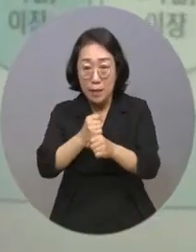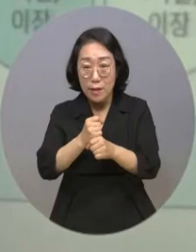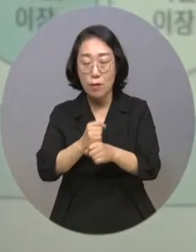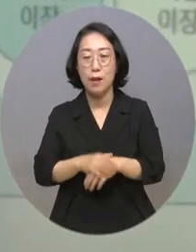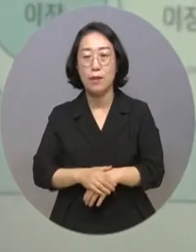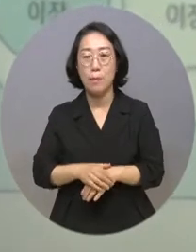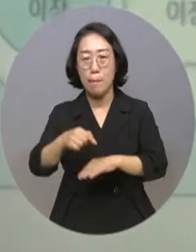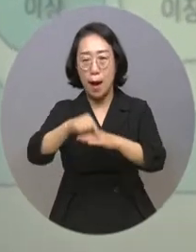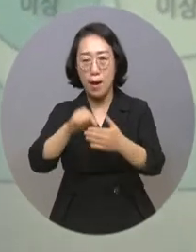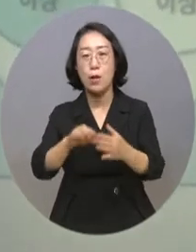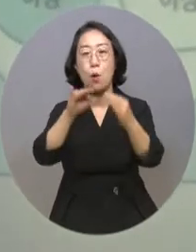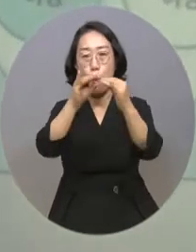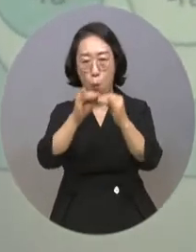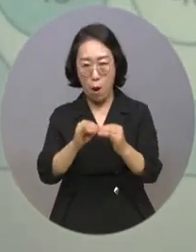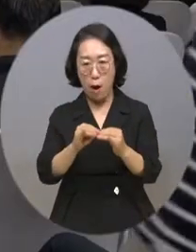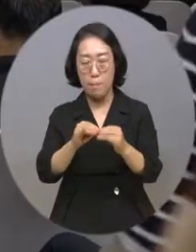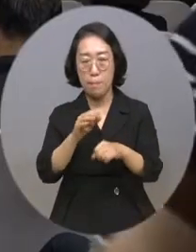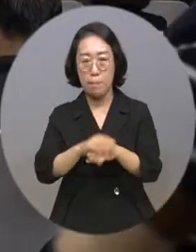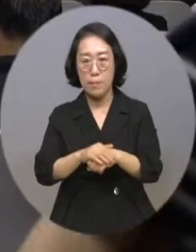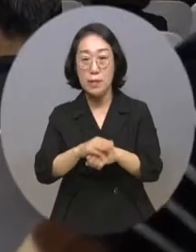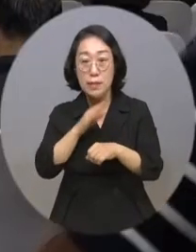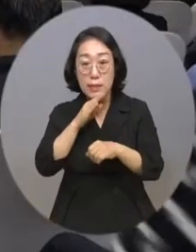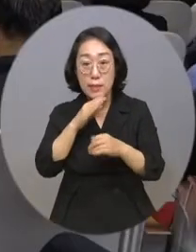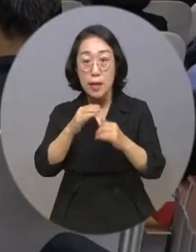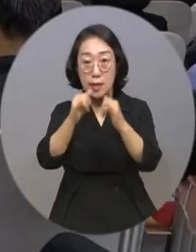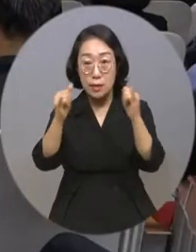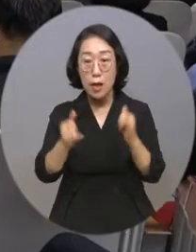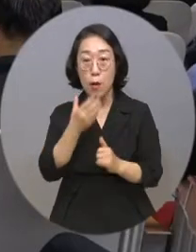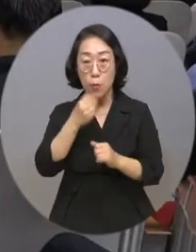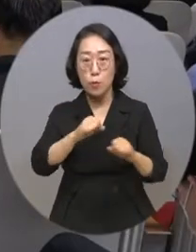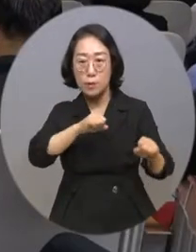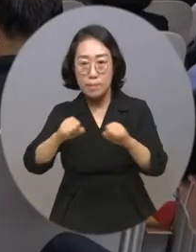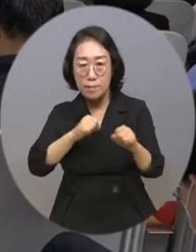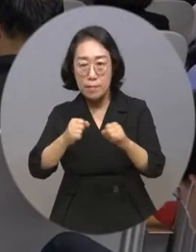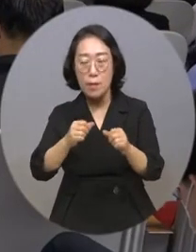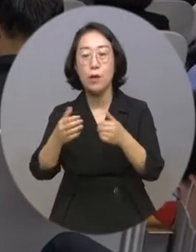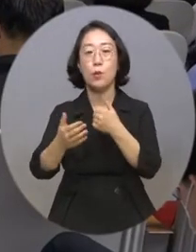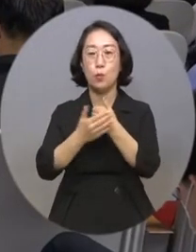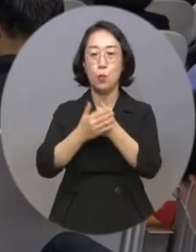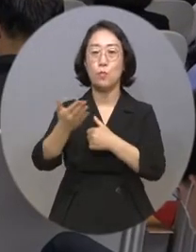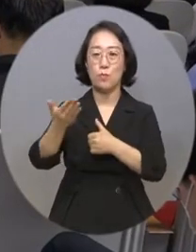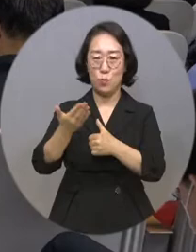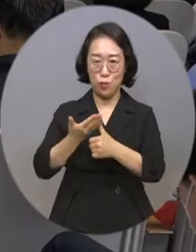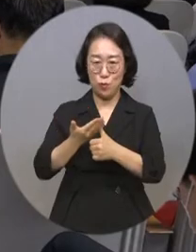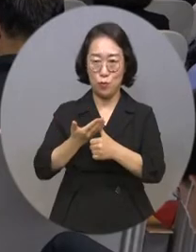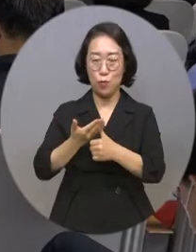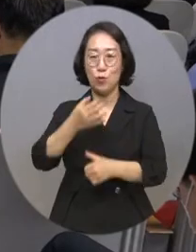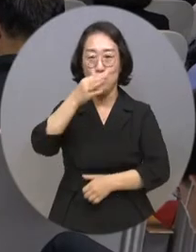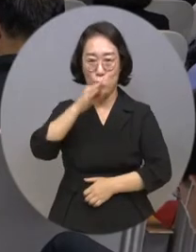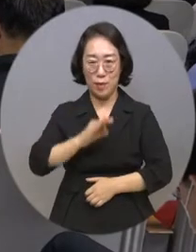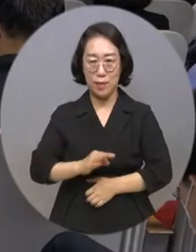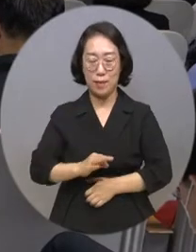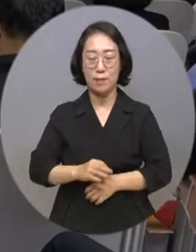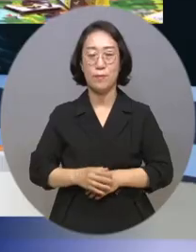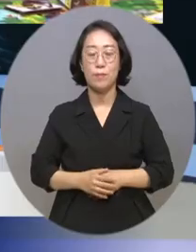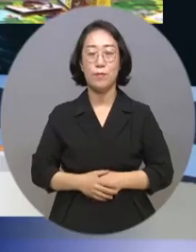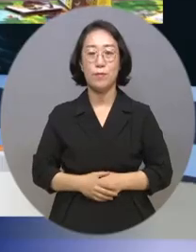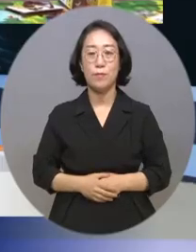공감의 마을 복지를 실천할 길잡이가 되는 시간이었습니다. 복지TV 경기방송